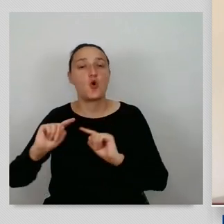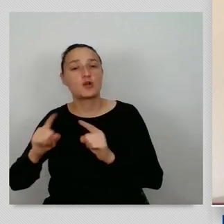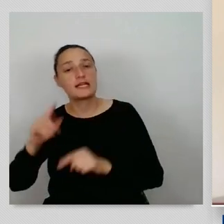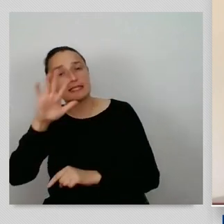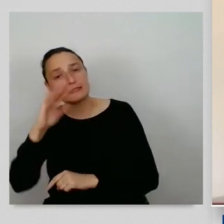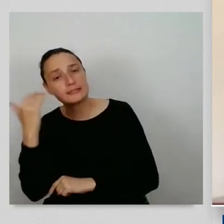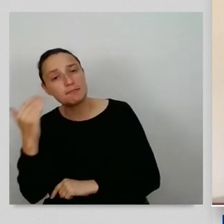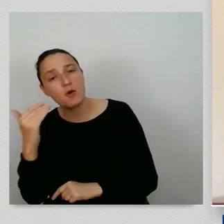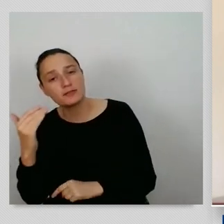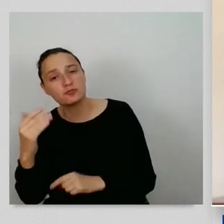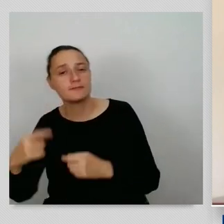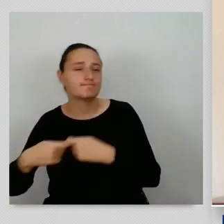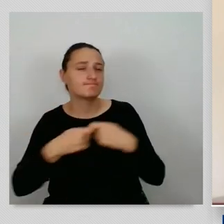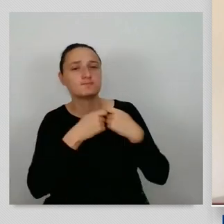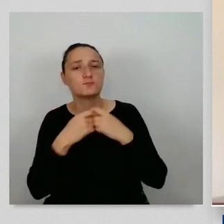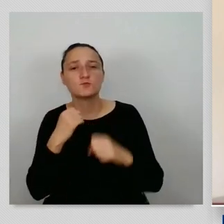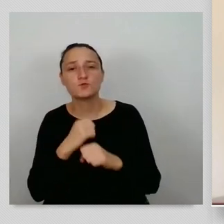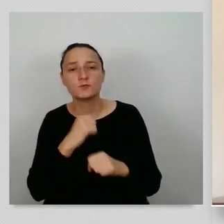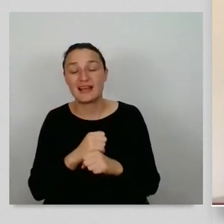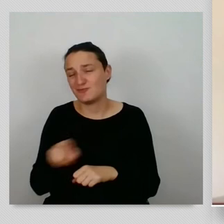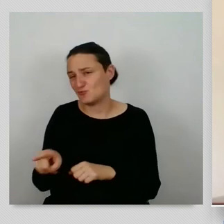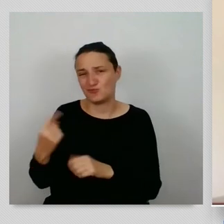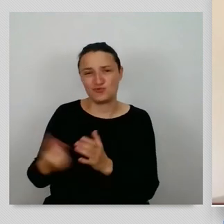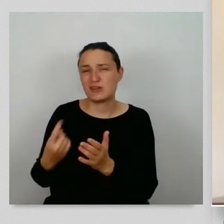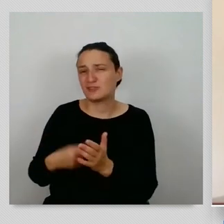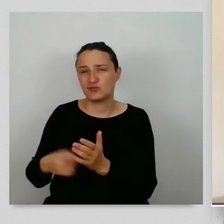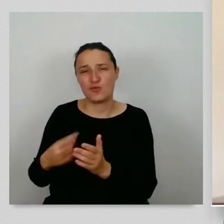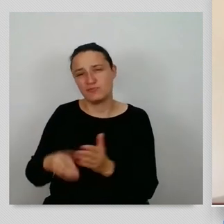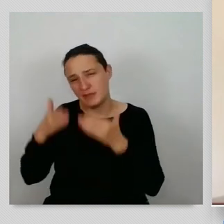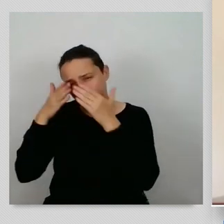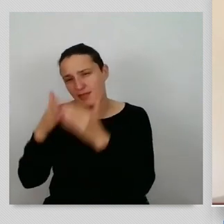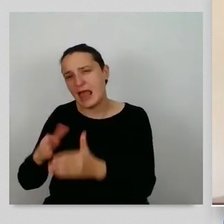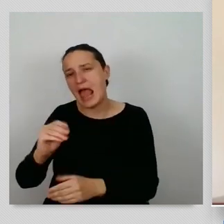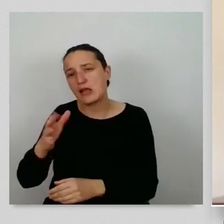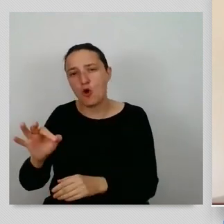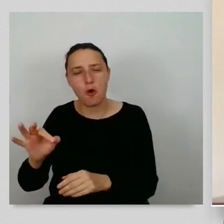społecznymi, które bardzo często, zwłaszcza w tym obszarze ekologii, są rozdrobnione. To są często